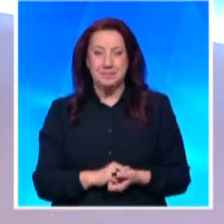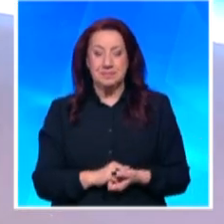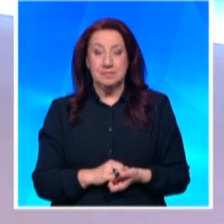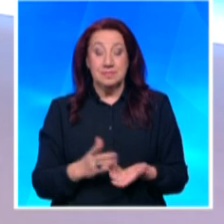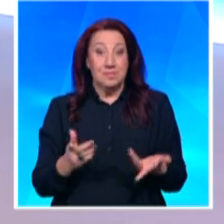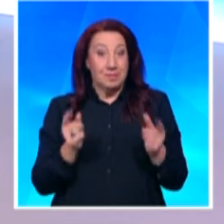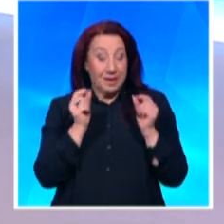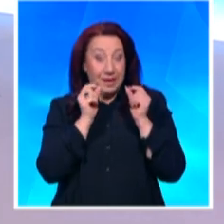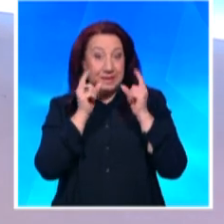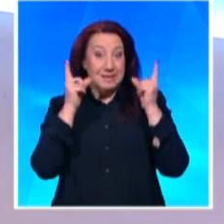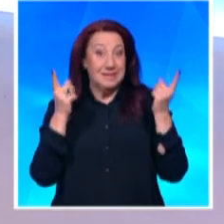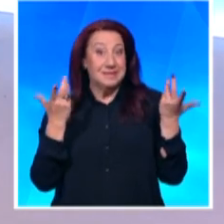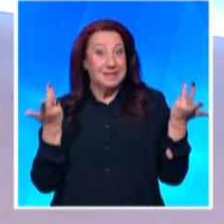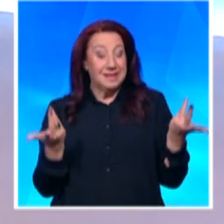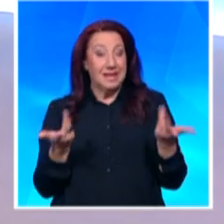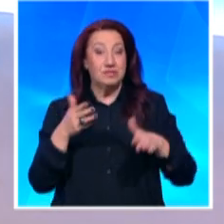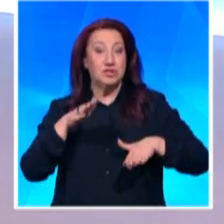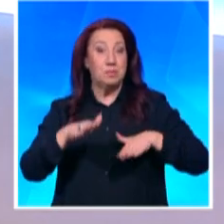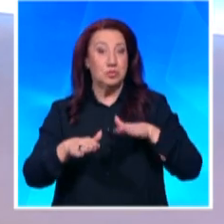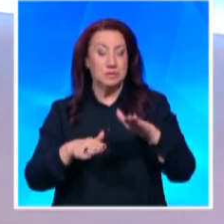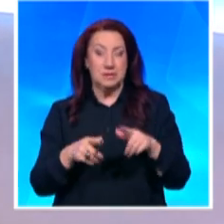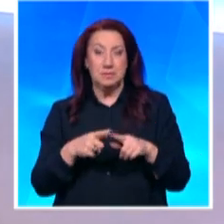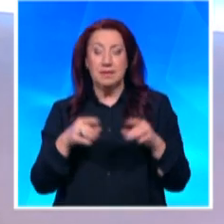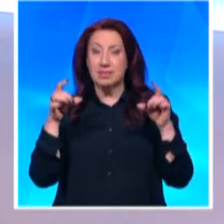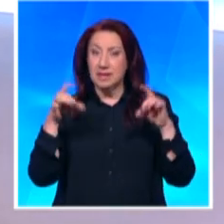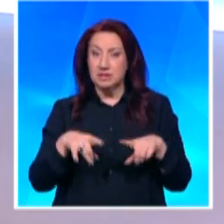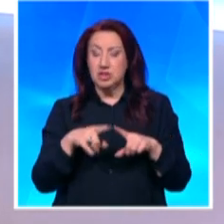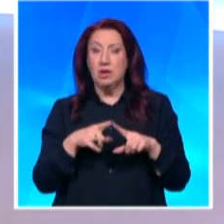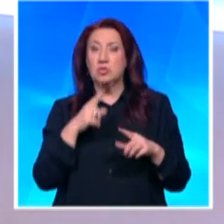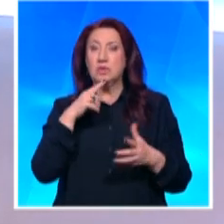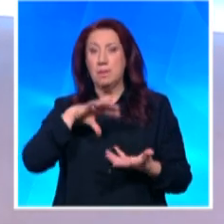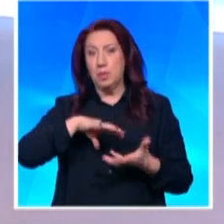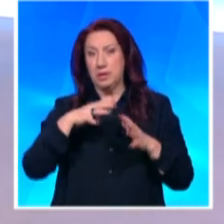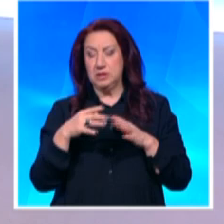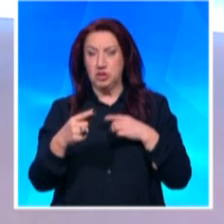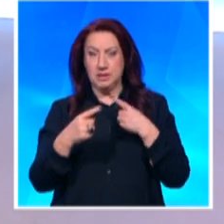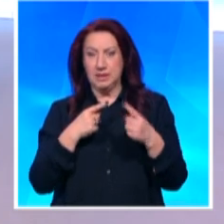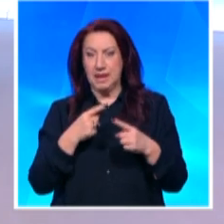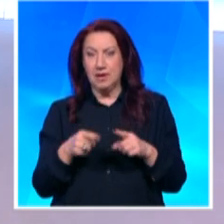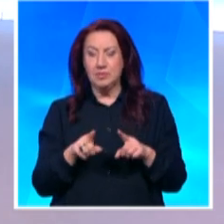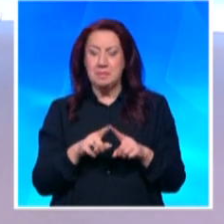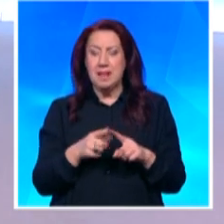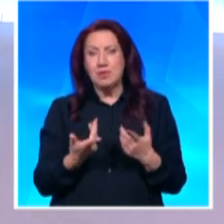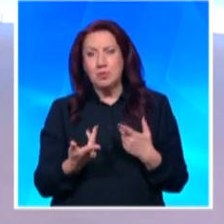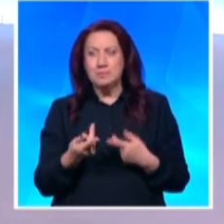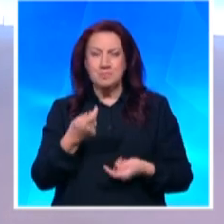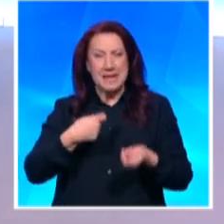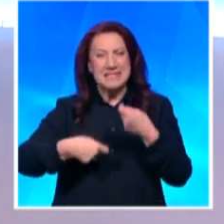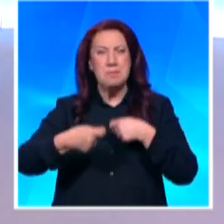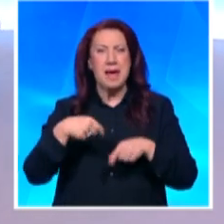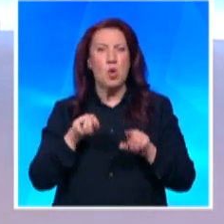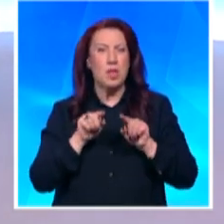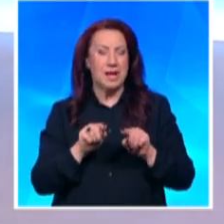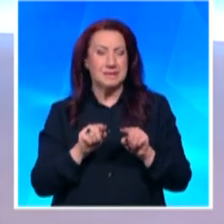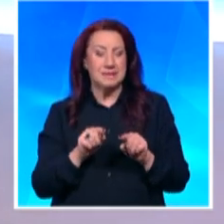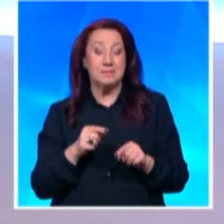Изненадващ ход в началото на политическите разговори за редовна власт и спекулации за договорена формула за управление.